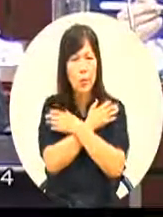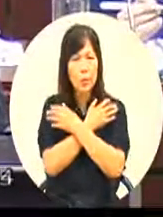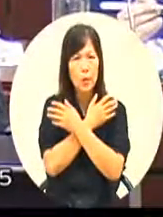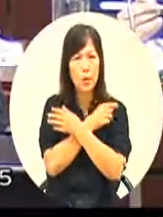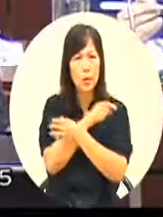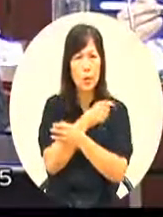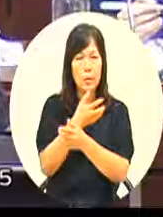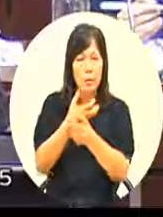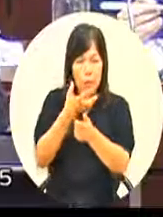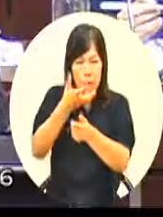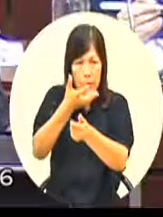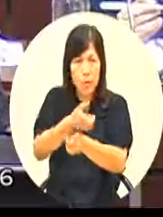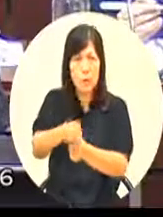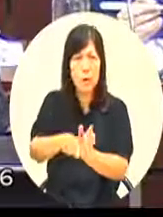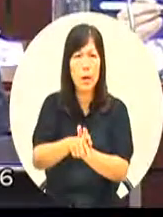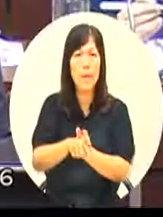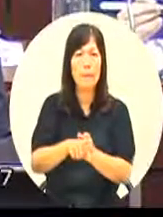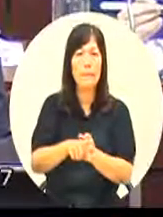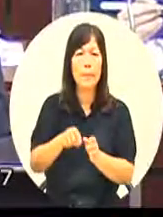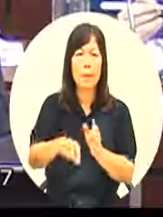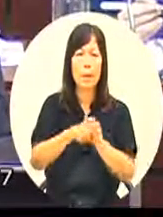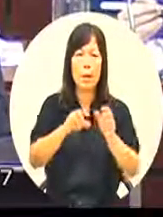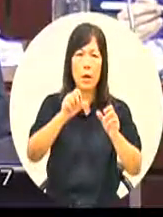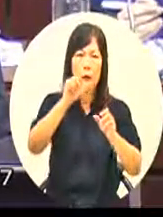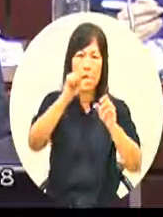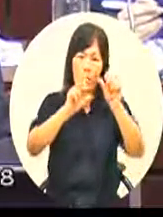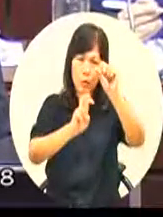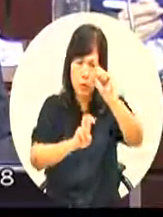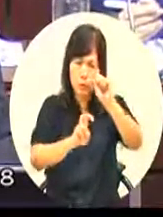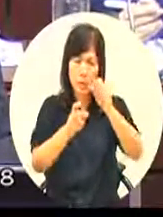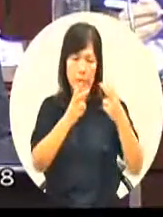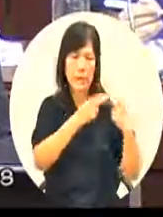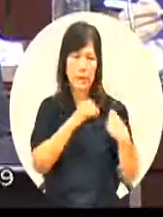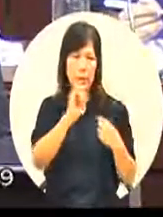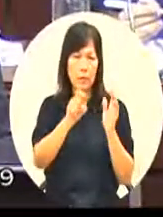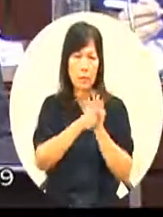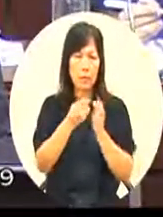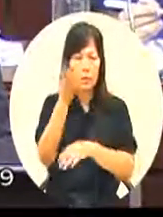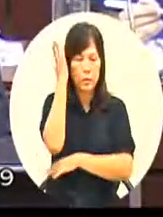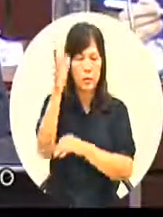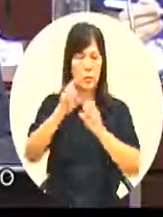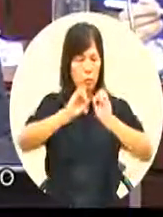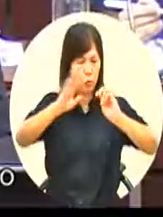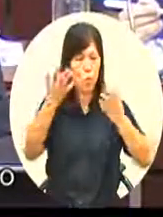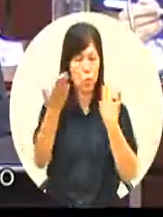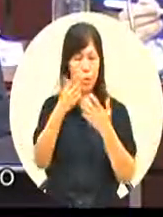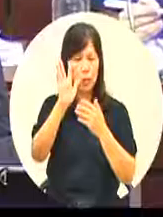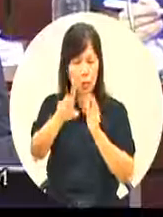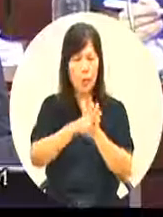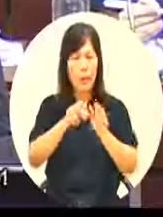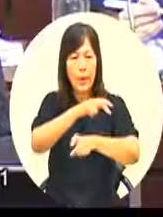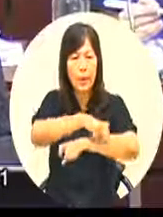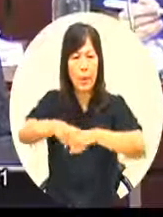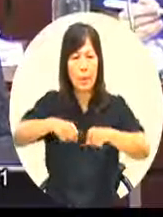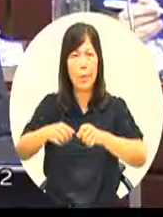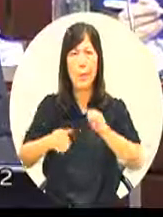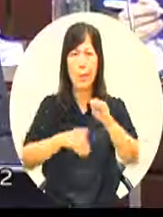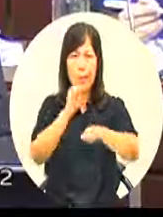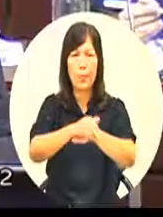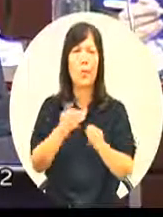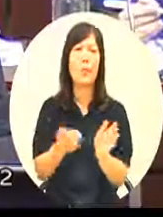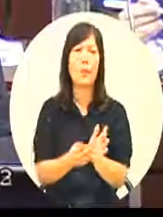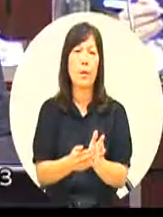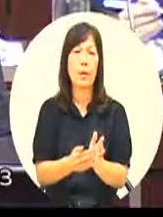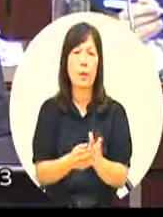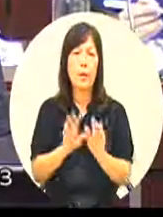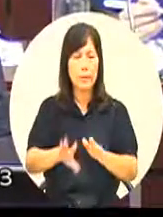幼托的这个部分这个部分因为520之前蔡总统的政策非常的明确，其实我们已经规划完成了，那我们规划完成